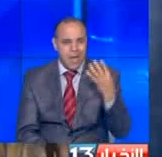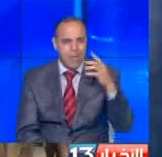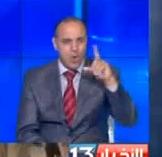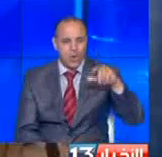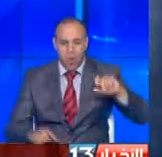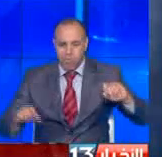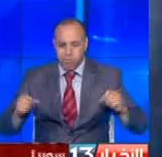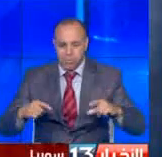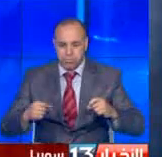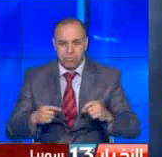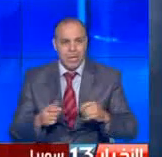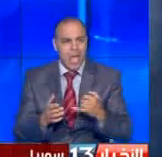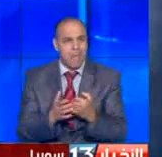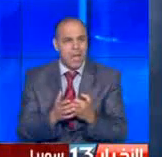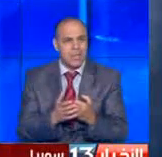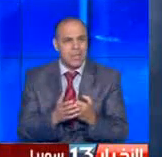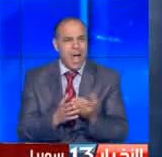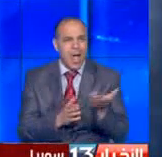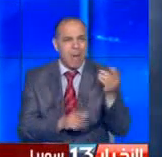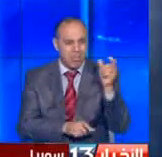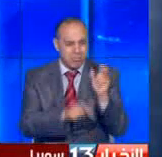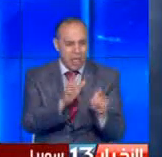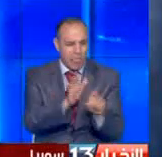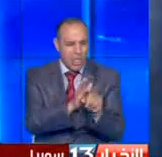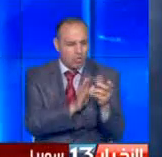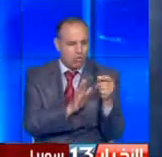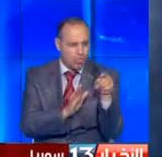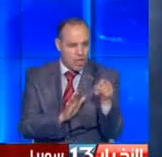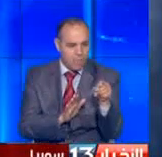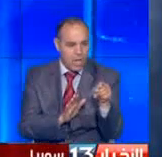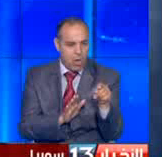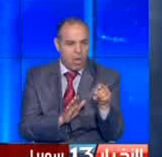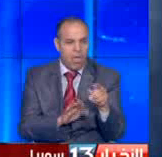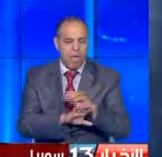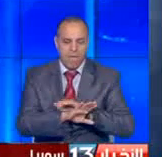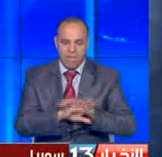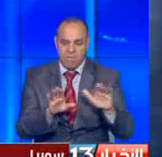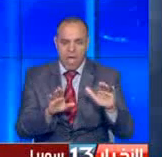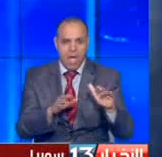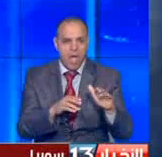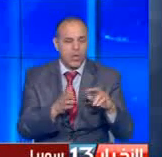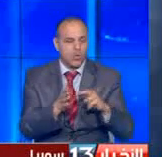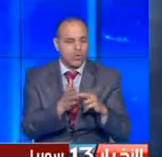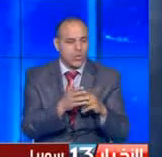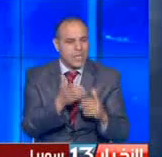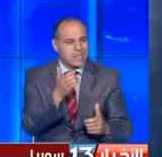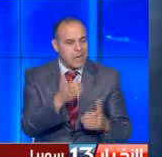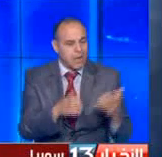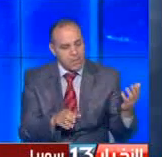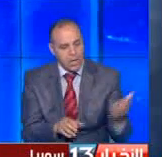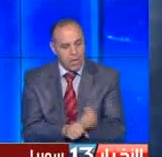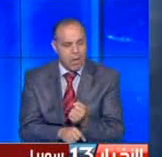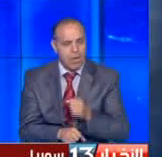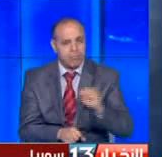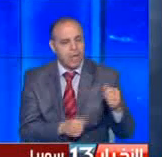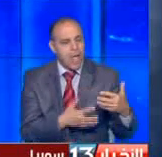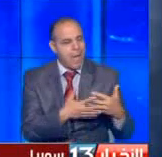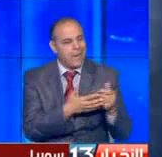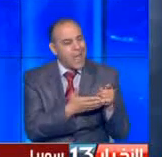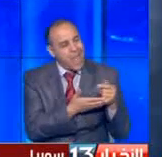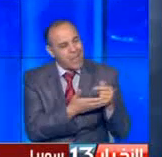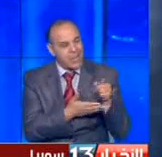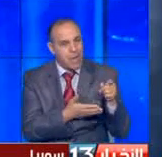الحرب الرقه المعقد داعش الارهابي تنتصر فيها الفصائل السوريه المسلحه المدعومه من الولايات